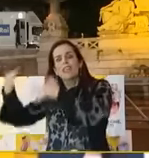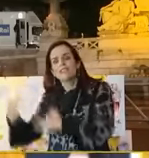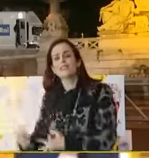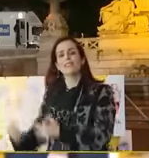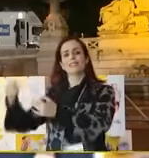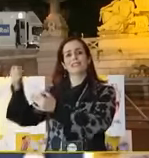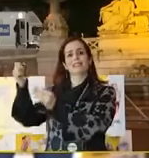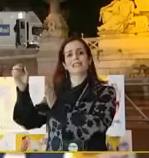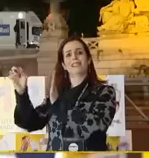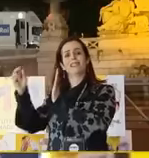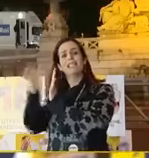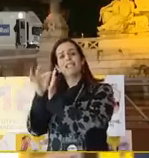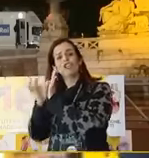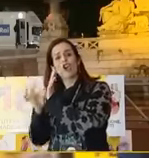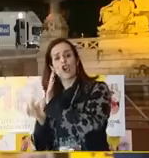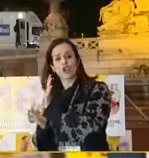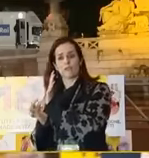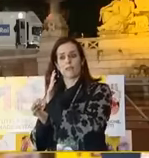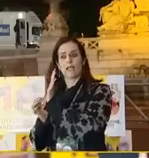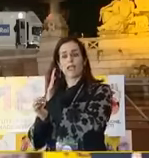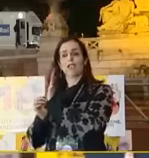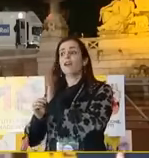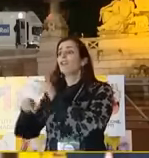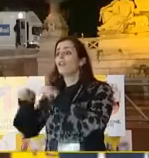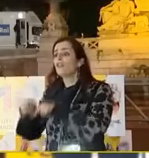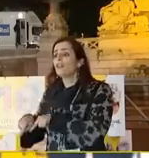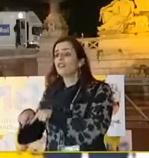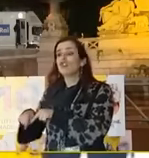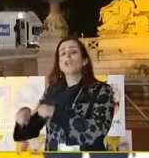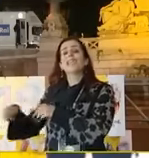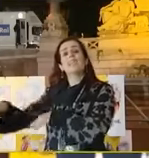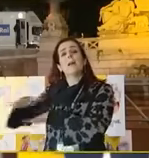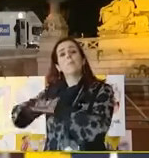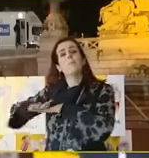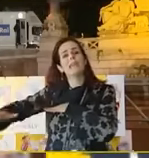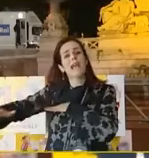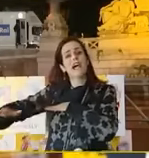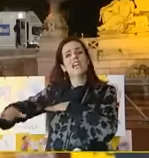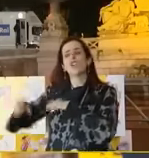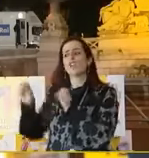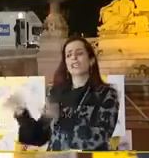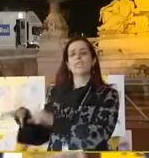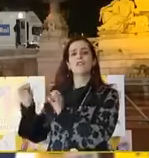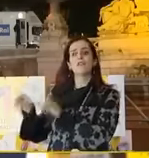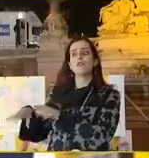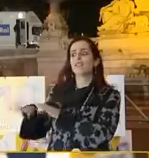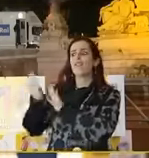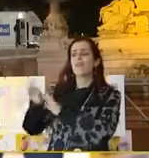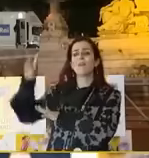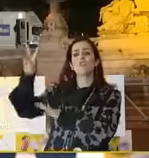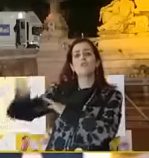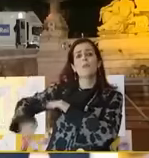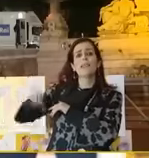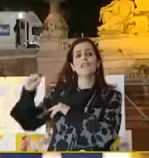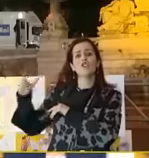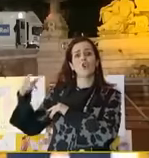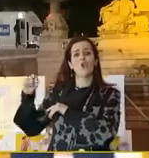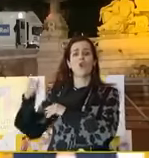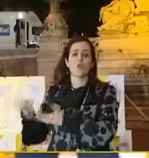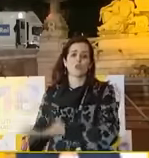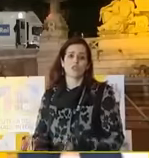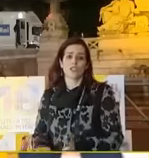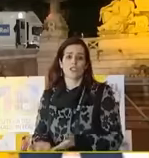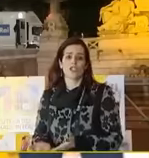il piano rifiuti regionale, fermo al 2012, quando la soluzione della maggior parte dei rifiuti di Roma era prendere e buttarli